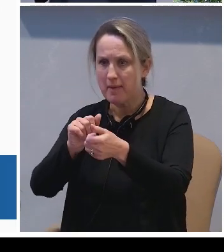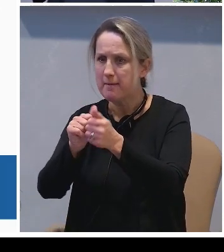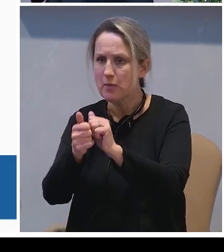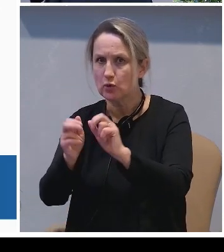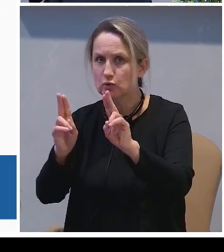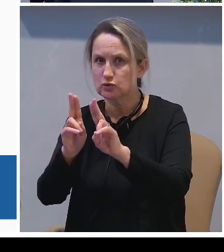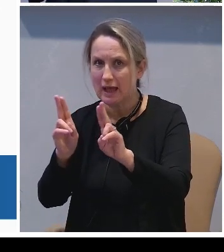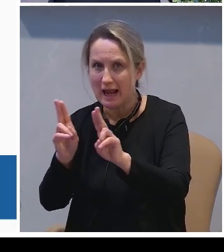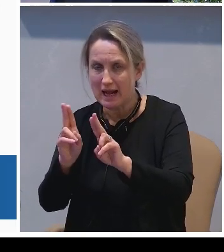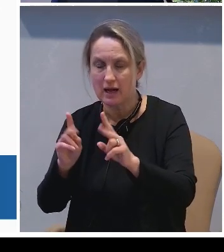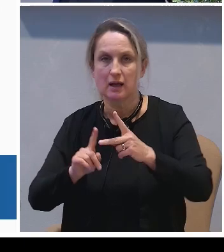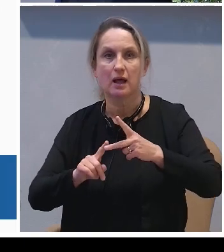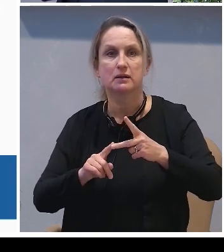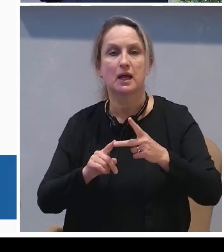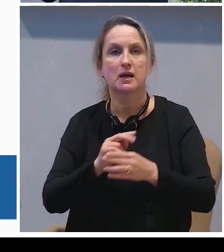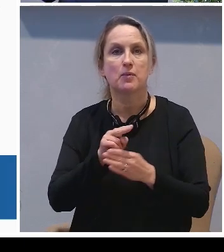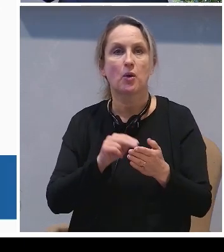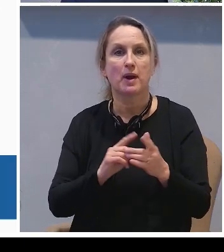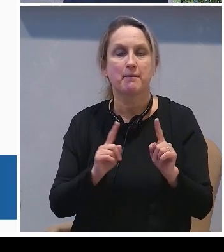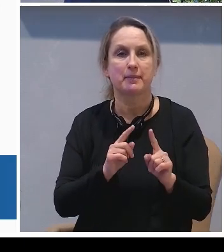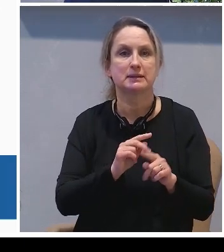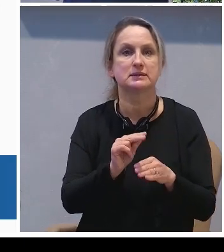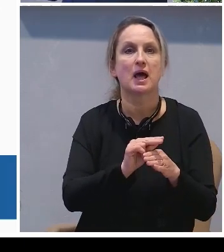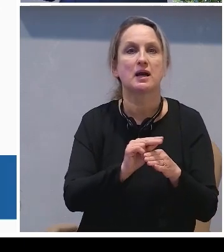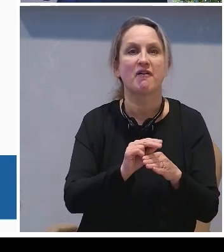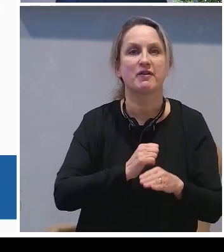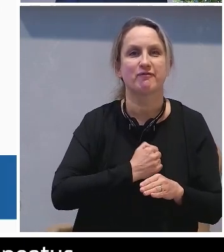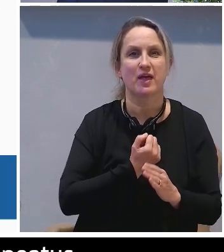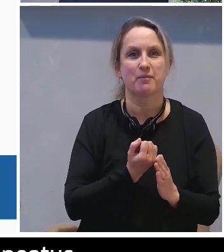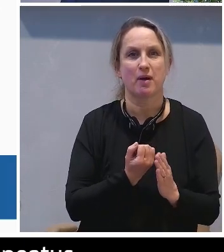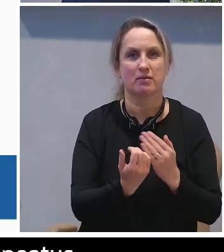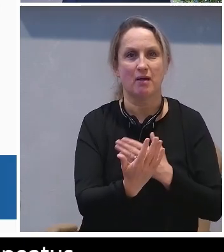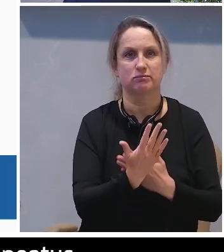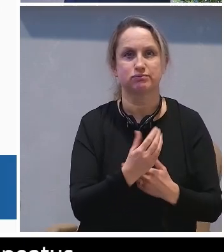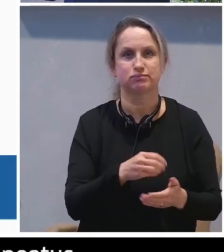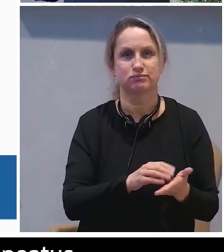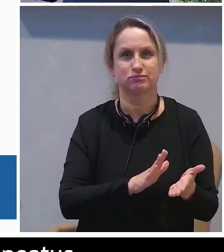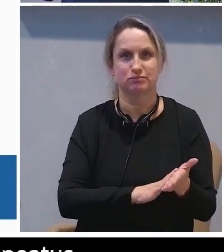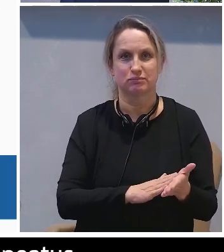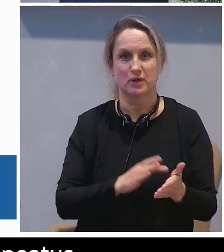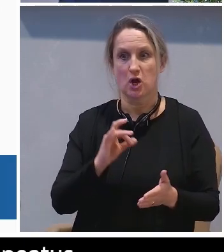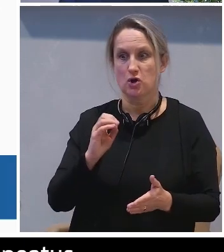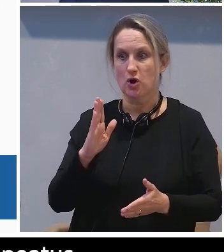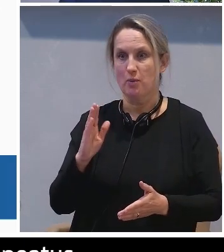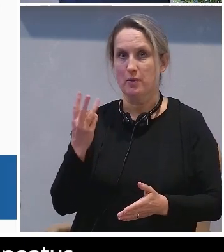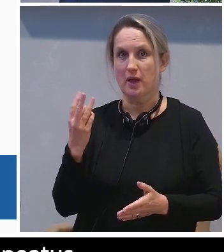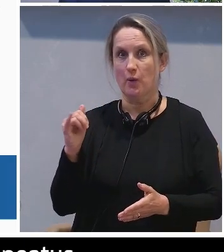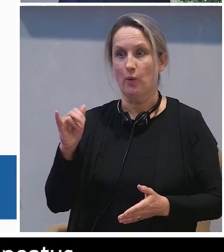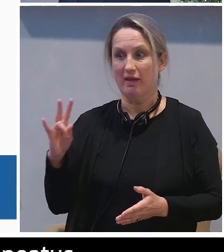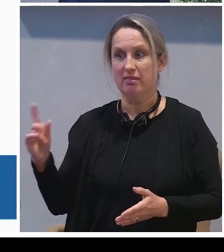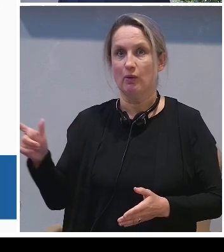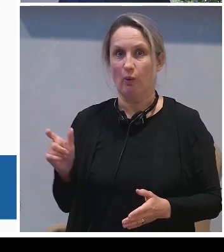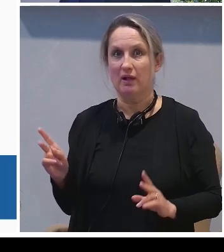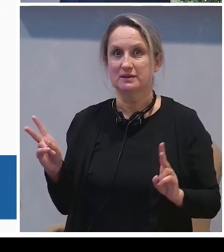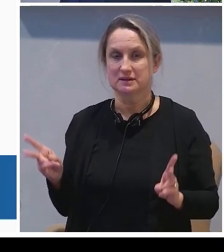mis know on nii-öelda precisely põrand, who mis on has olnud this ravimifirmade variety of poolt ette mutation. kirjutatud, mida And ütles ka Rob this is Lind, where et we reach